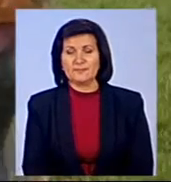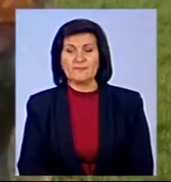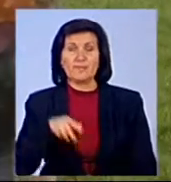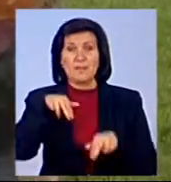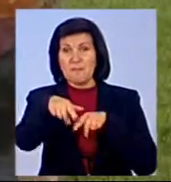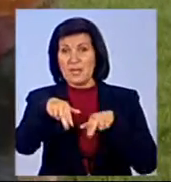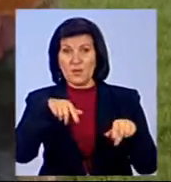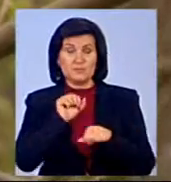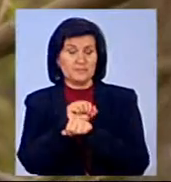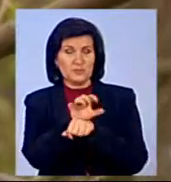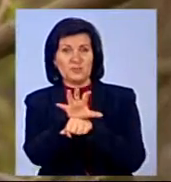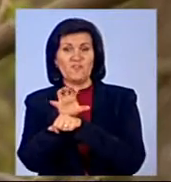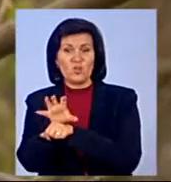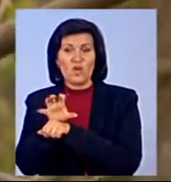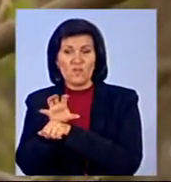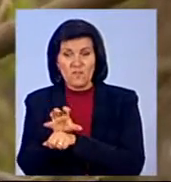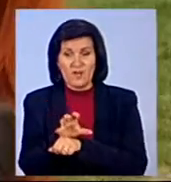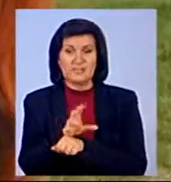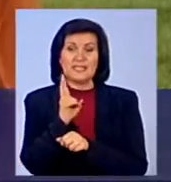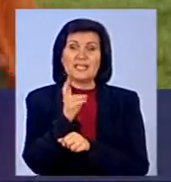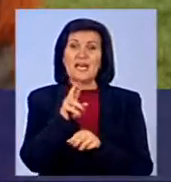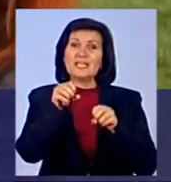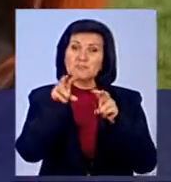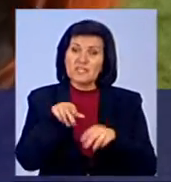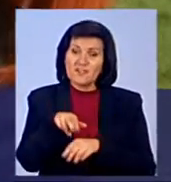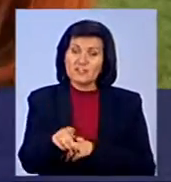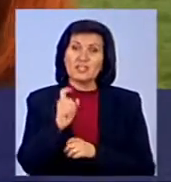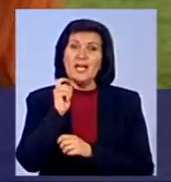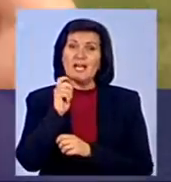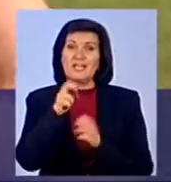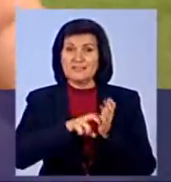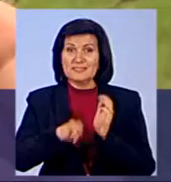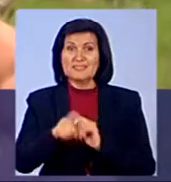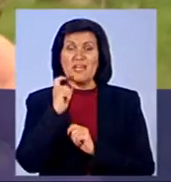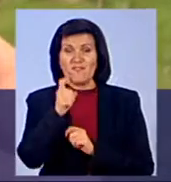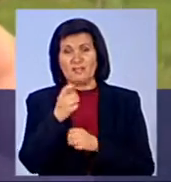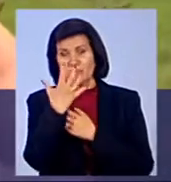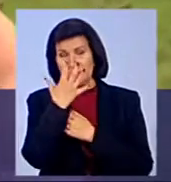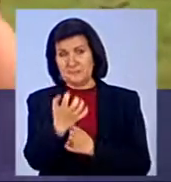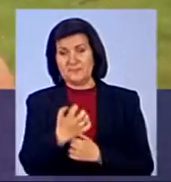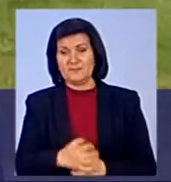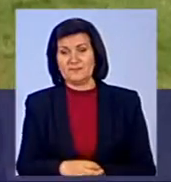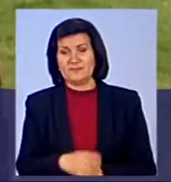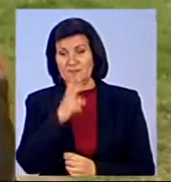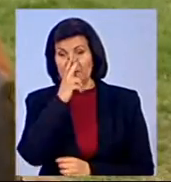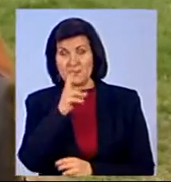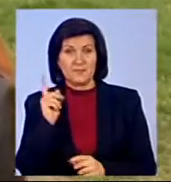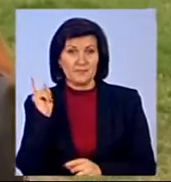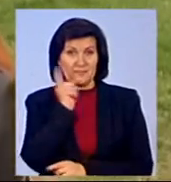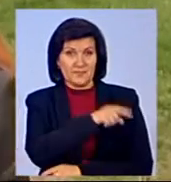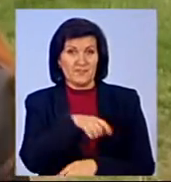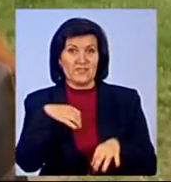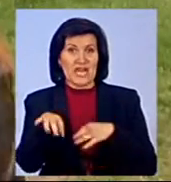Перехожі зупиняються, щоб сфотографуватися. Наталія спеціально вийшла з трамваю, щоб зробити світлини. Бачила, як проїжджала